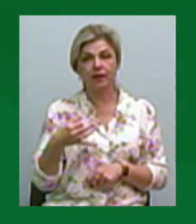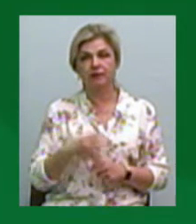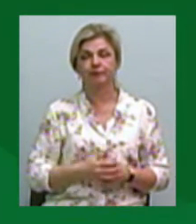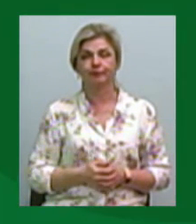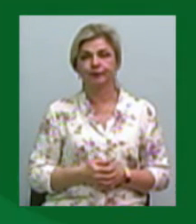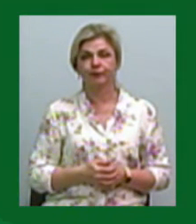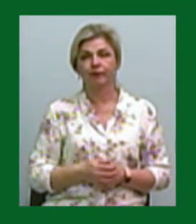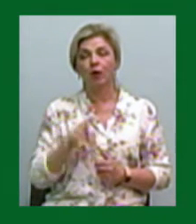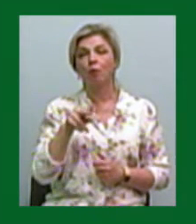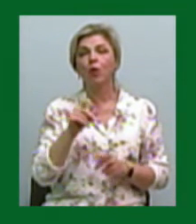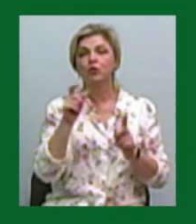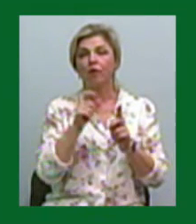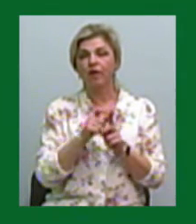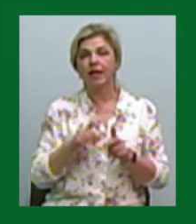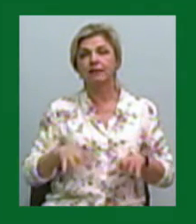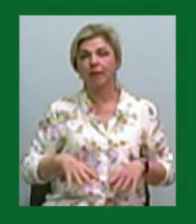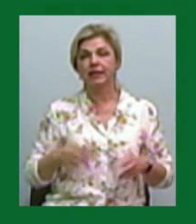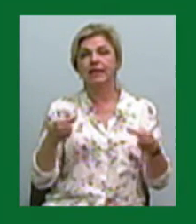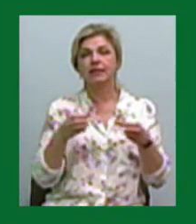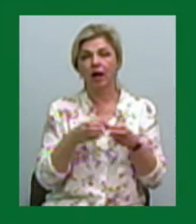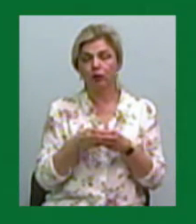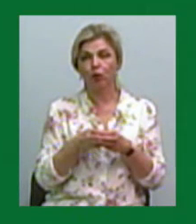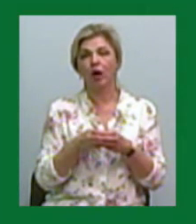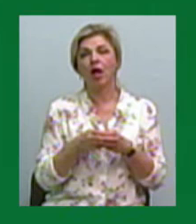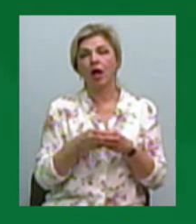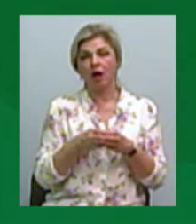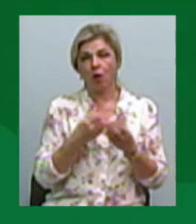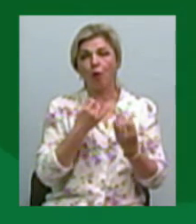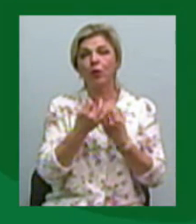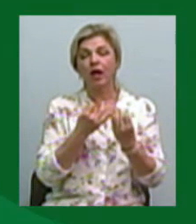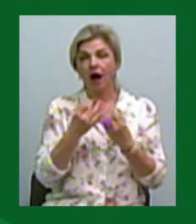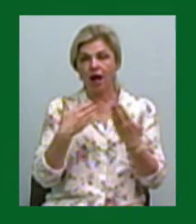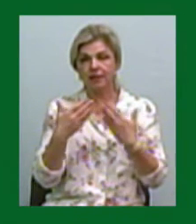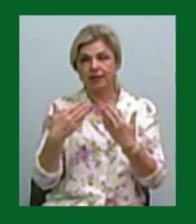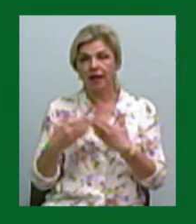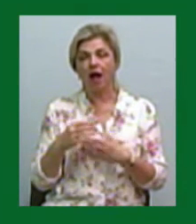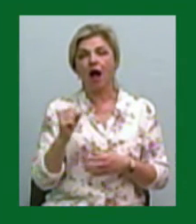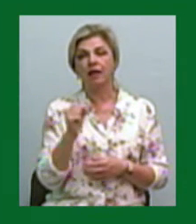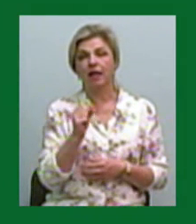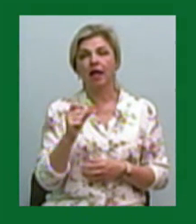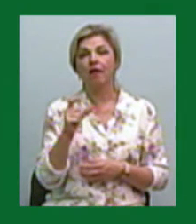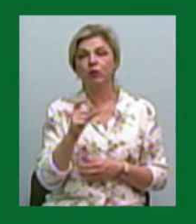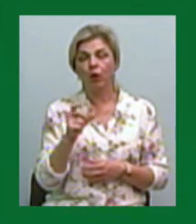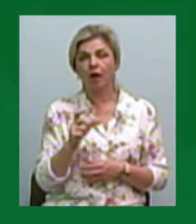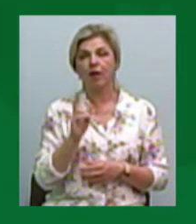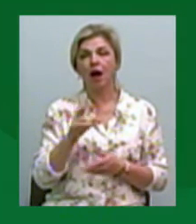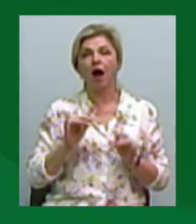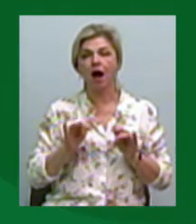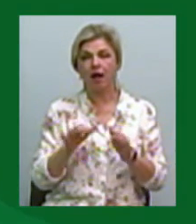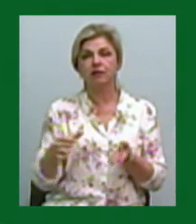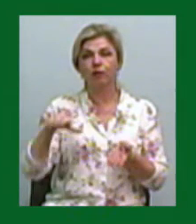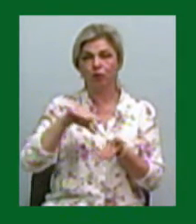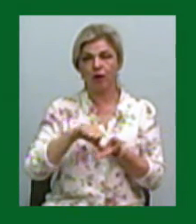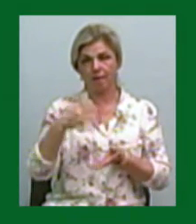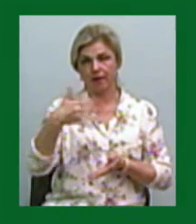Герсаку. За словами інспектора сектору превентивної комунікації Андрія Євдокимова, до акції долучились 50